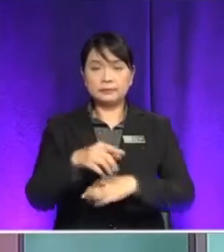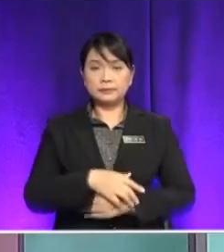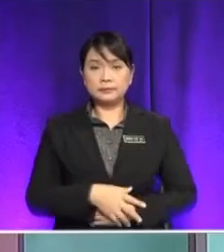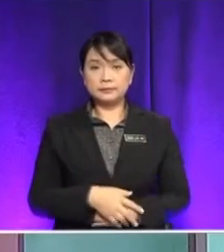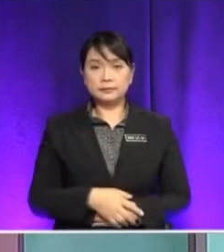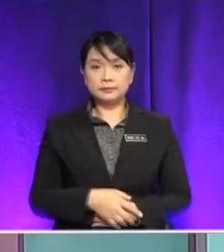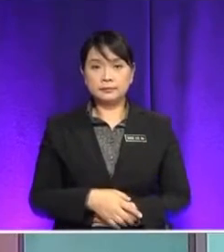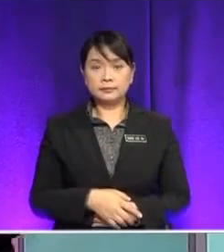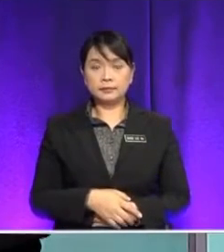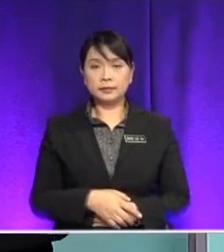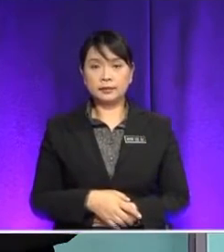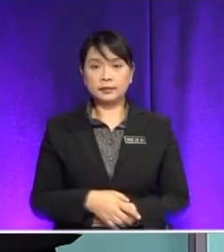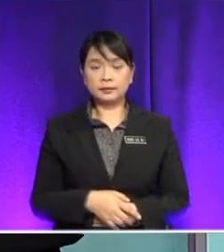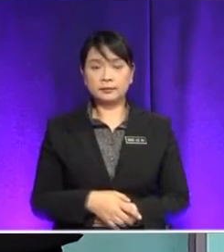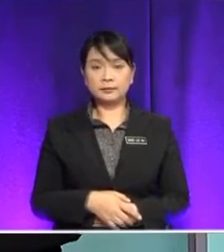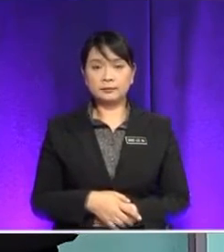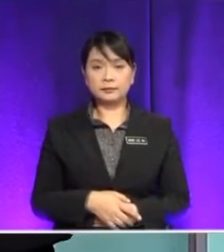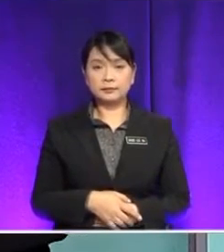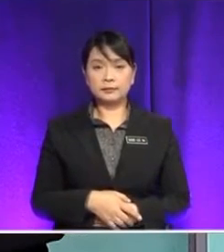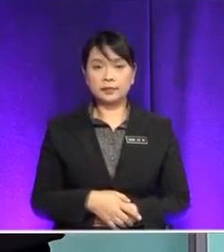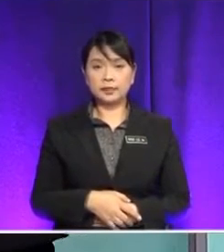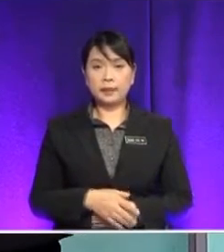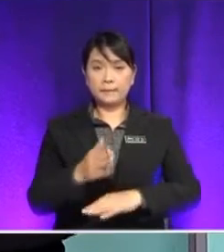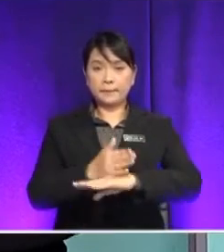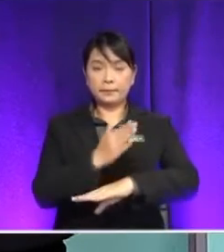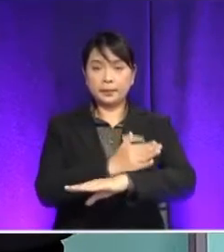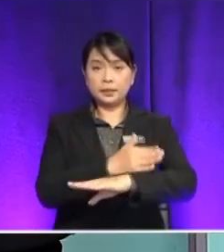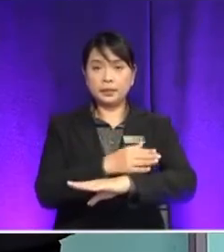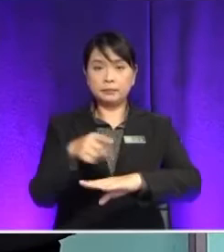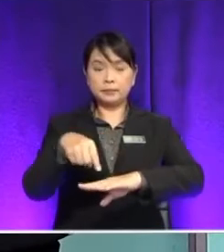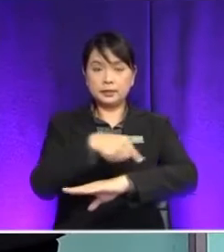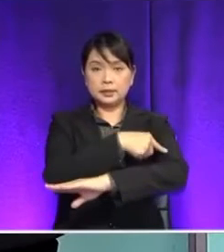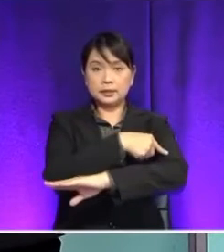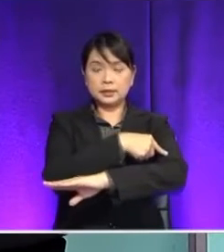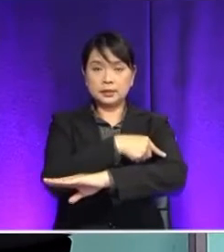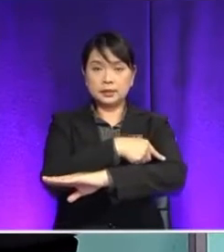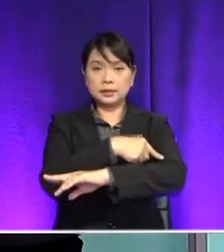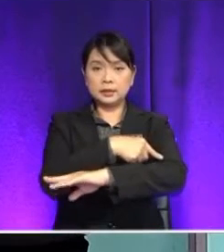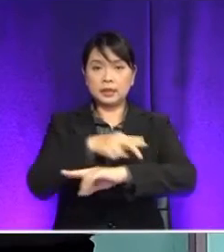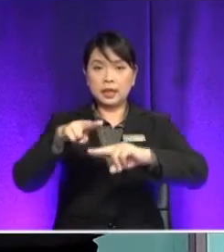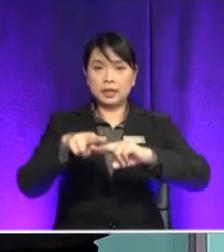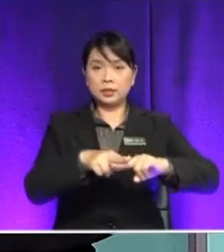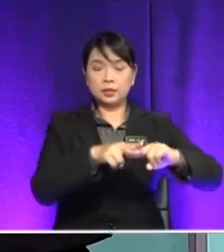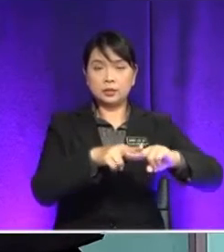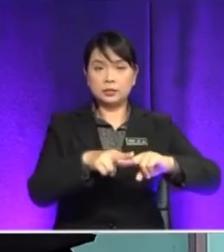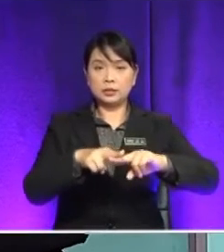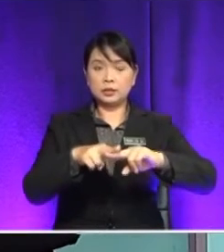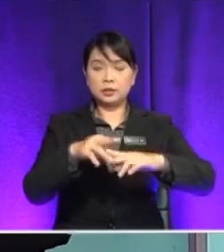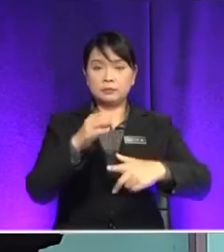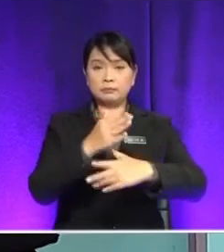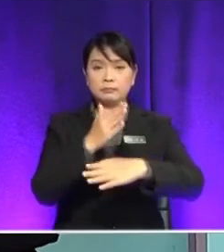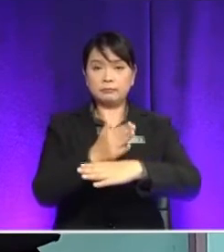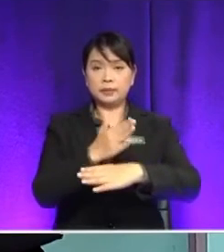bando jernih semakin bertambah panjang bando semakin meningkat tempo-tempo ayunan yang tidak punya hipotesis jelek